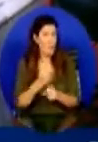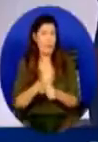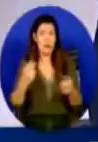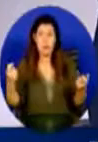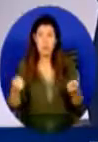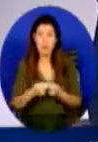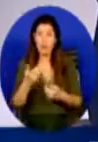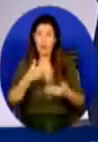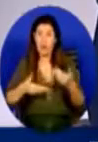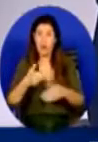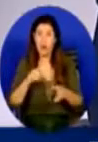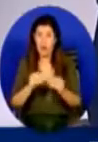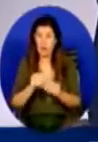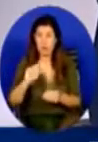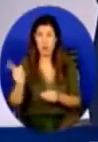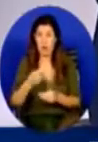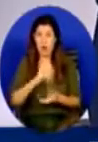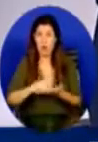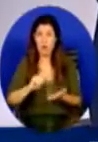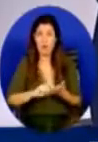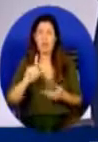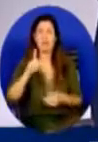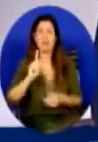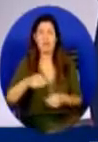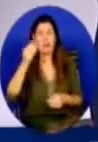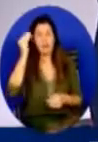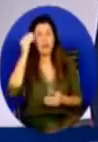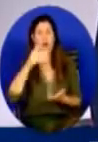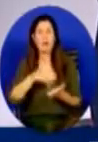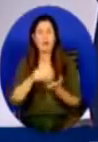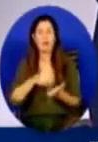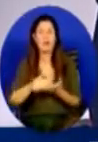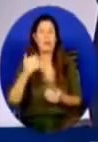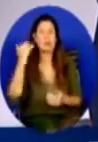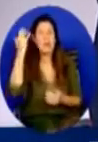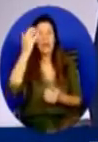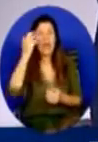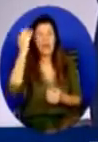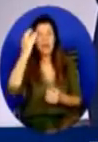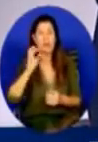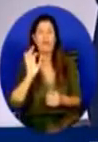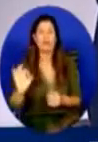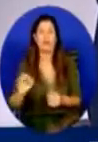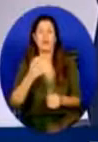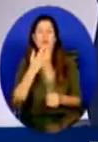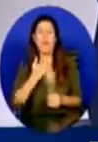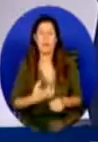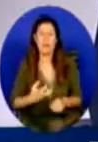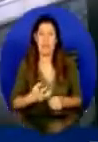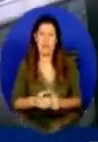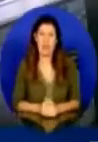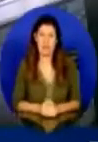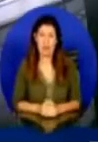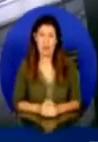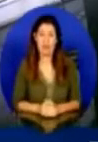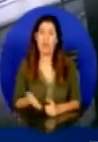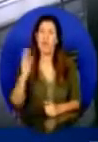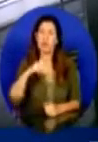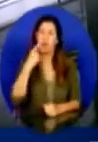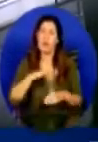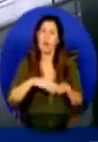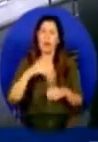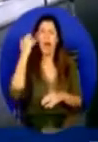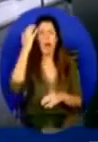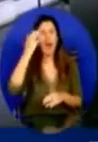צריך לזכור, אנחנו ממשיכים את אותו חזונו, של בנימין זאב הרצל. אז באמת בואו נדבר על החזון של בנימין